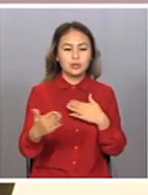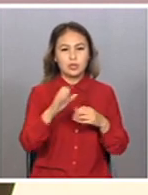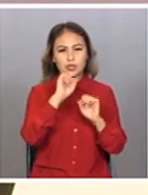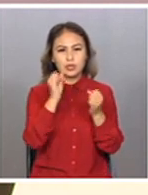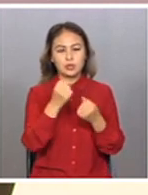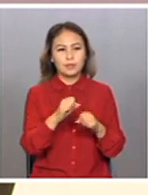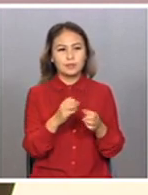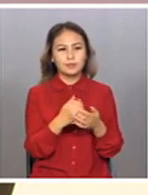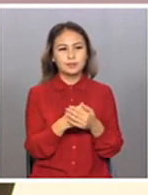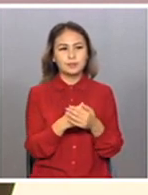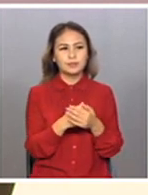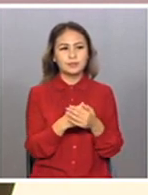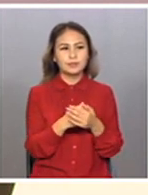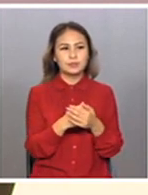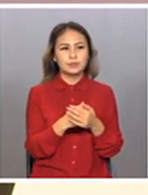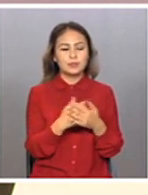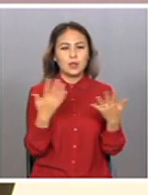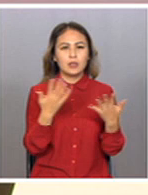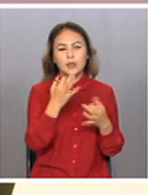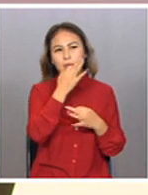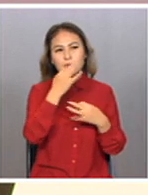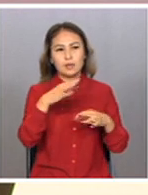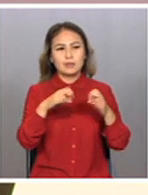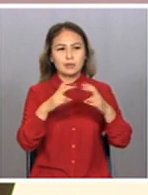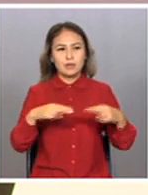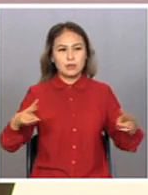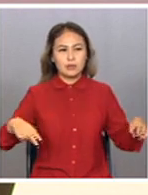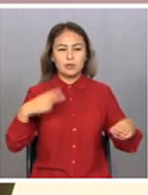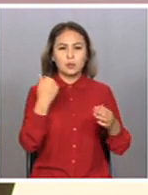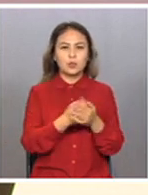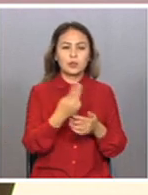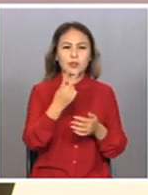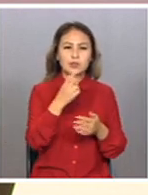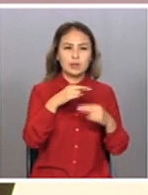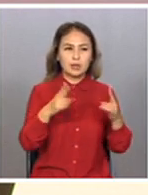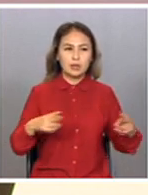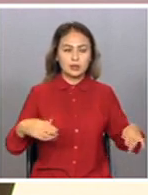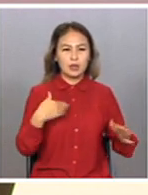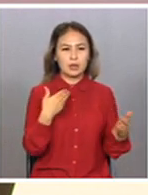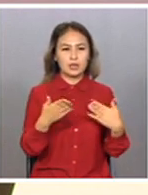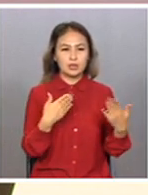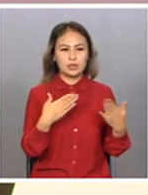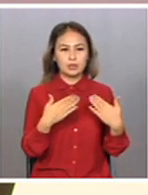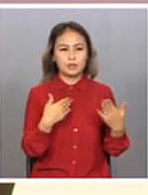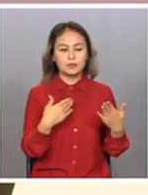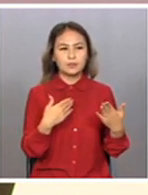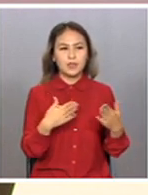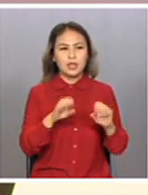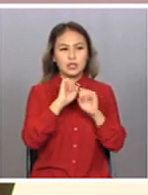Қашықтық дегеніміз – қандай да бір нысаннан екінші нысанға дейінгі ара қашықтық.